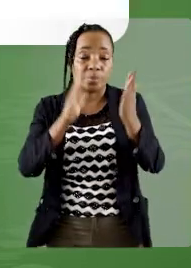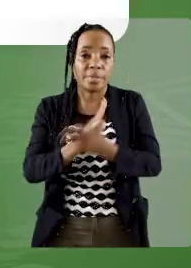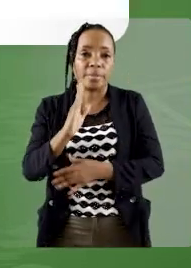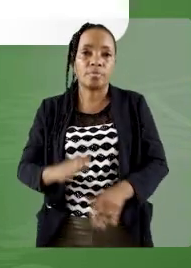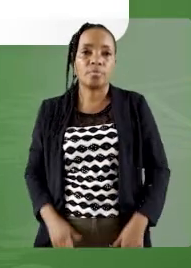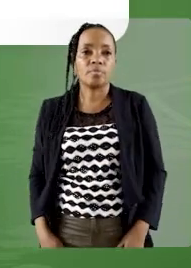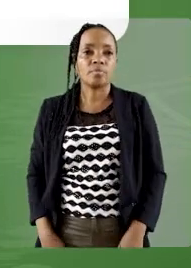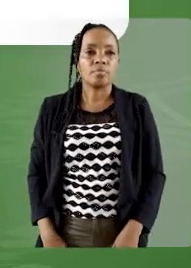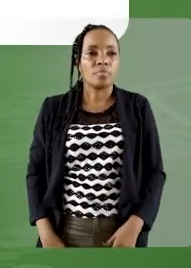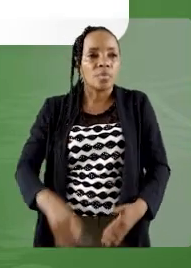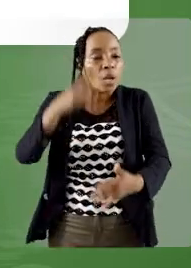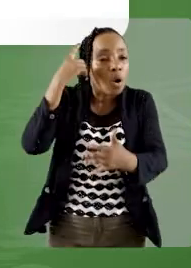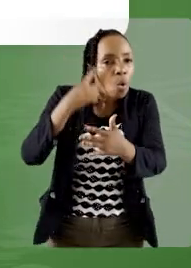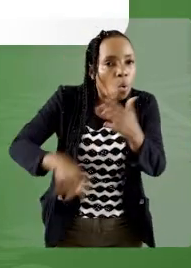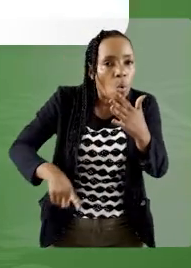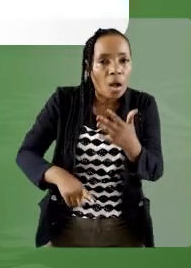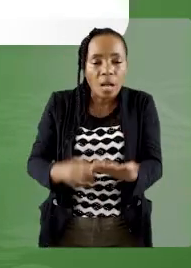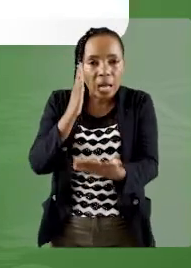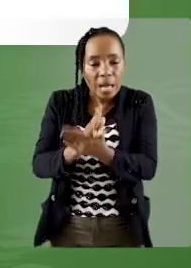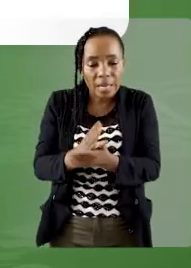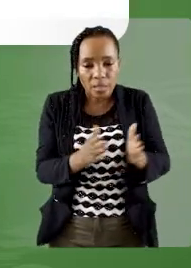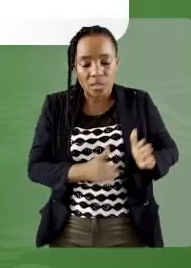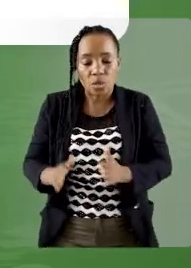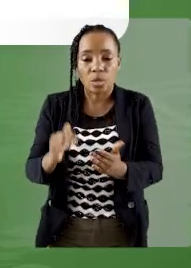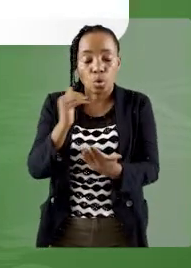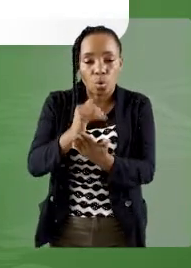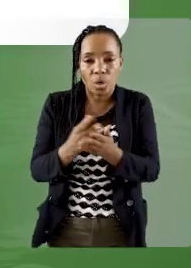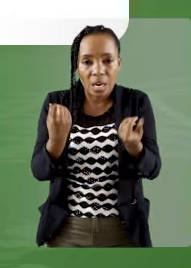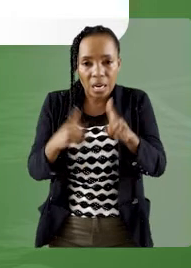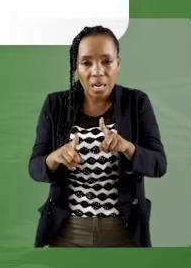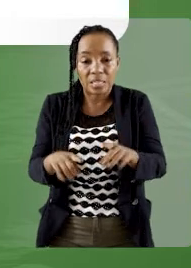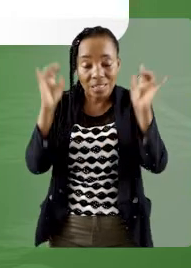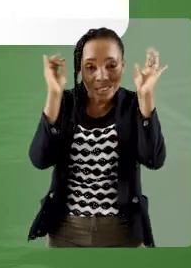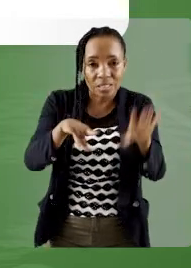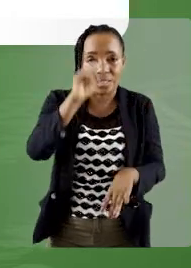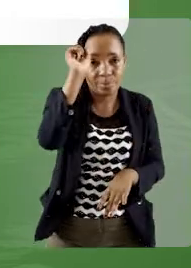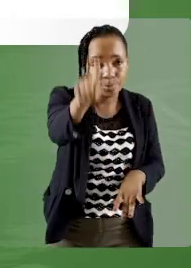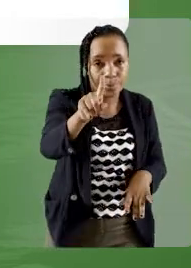Quel est l'élément qui arrête la circulation du courant en cas de danger?